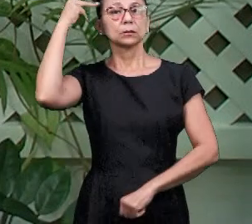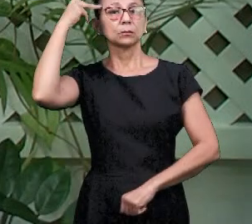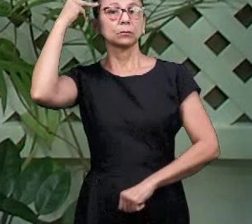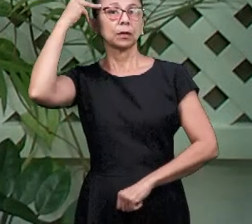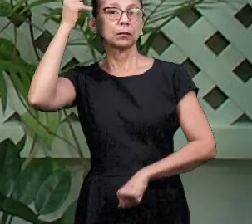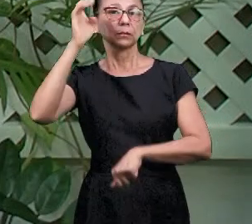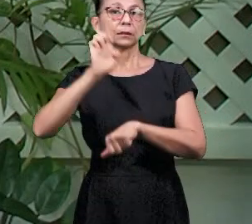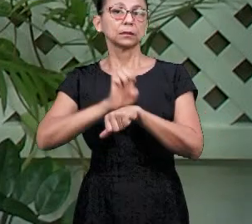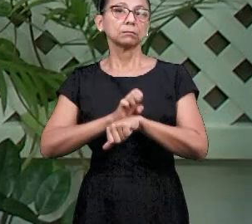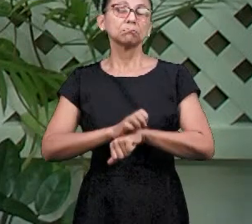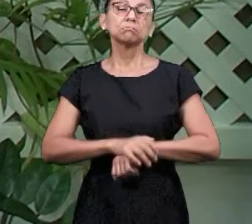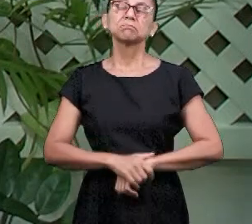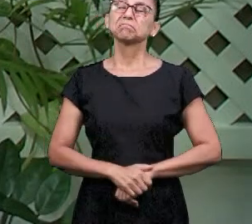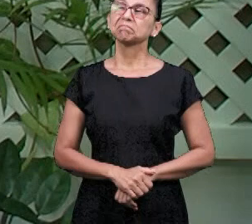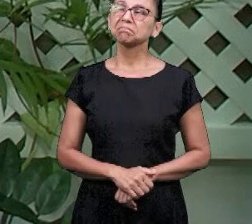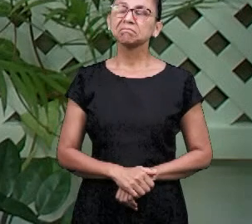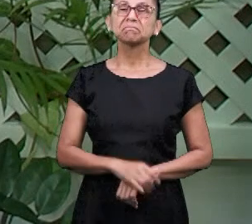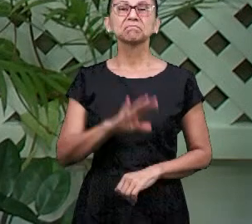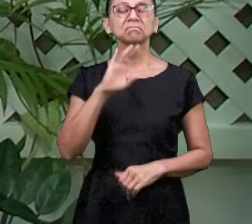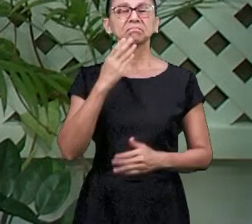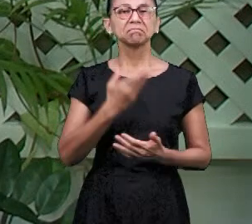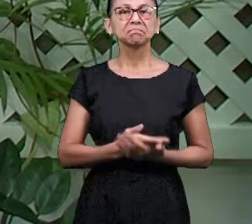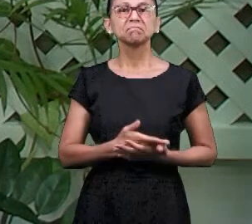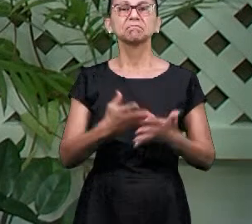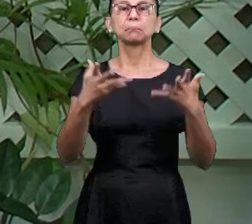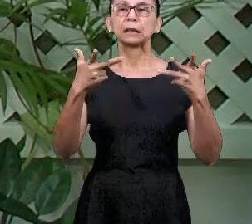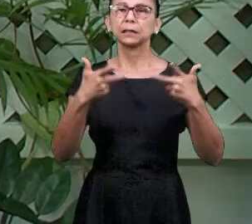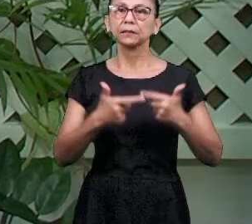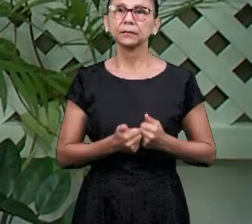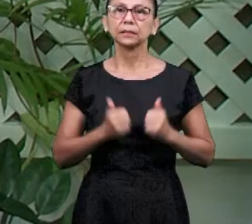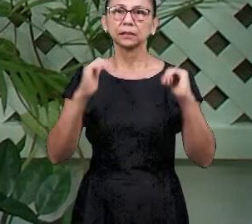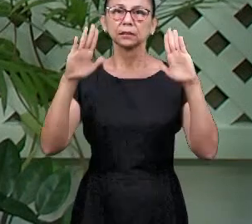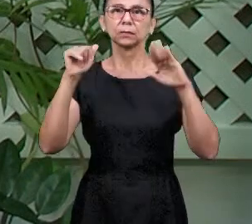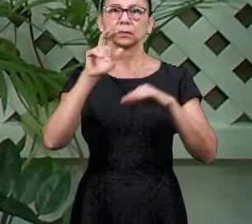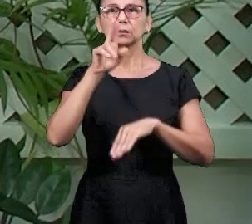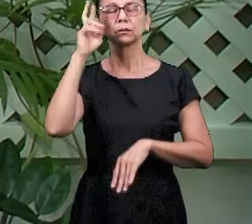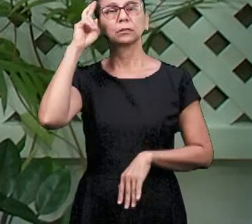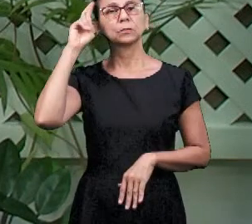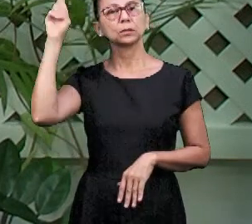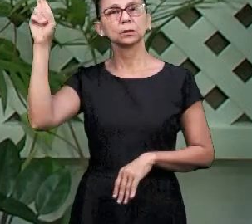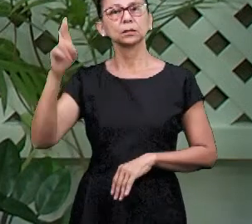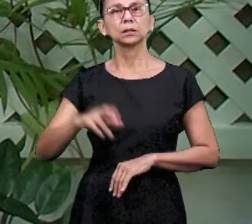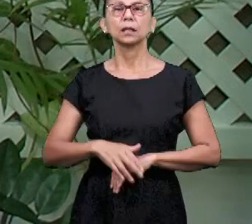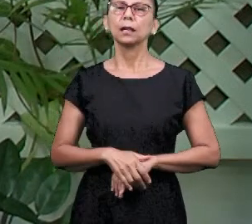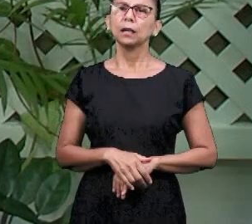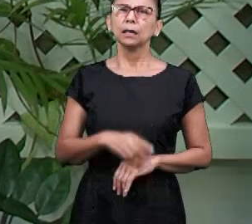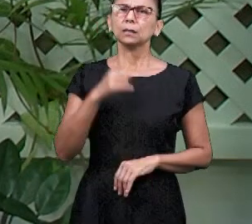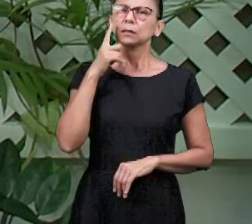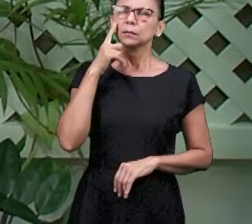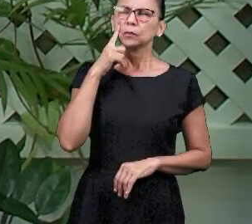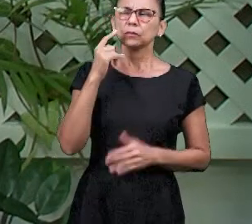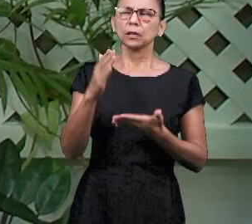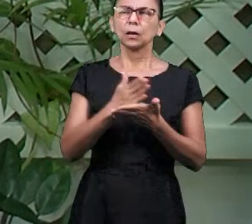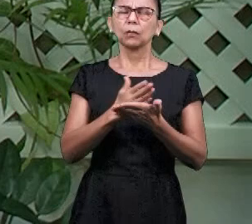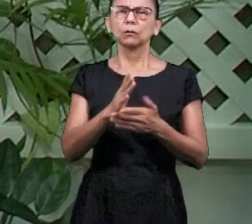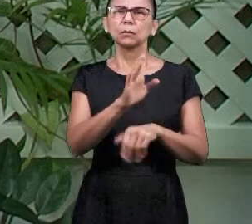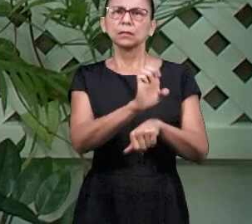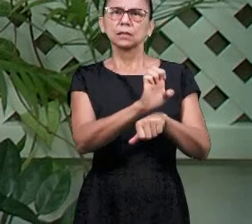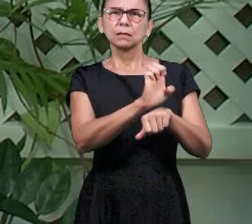négatif. En plus du positif, par exemple, à l'Amapá, Roraima, avec